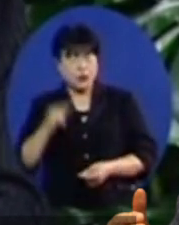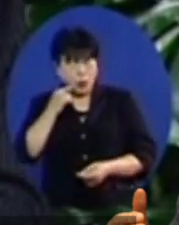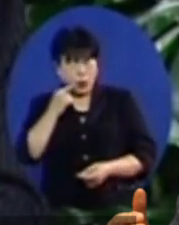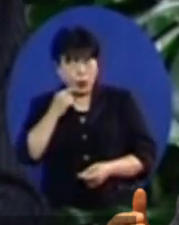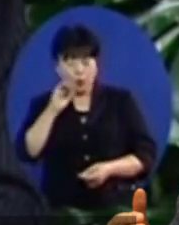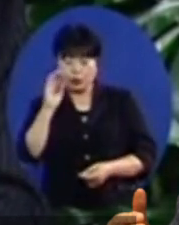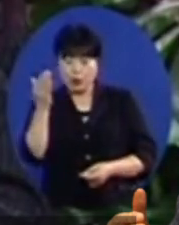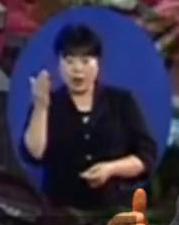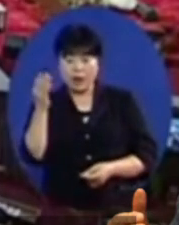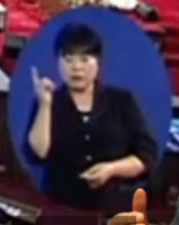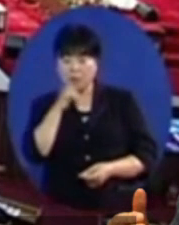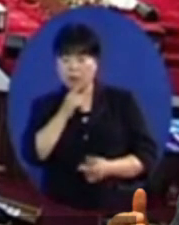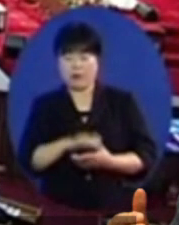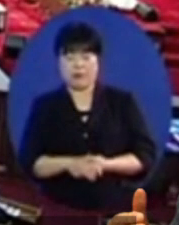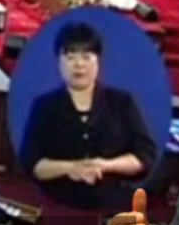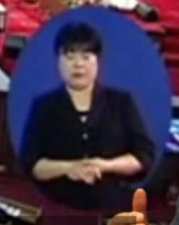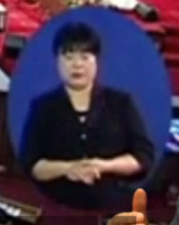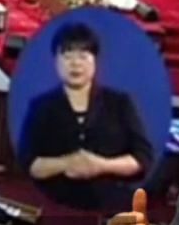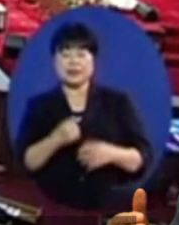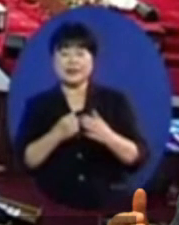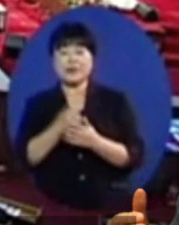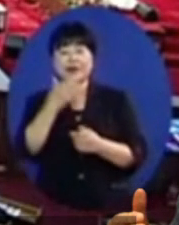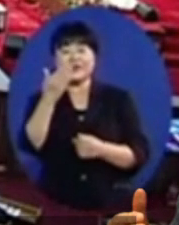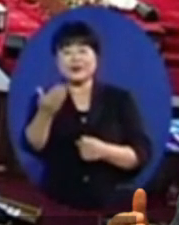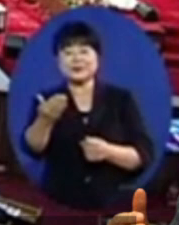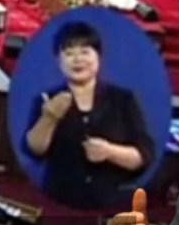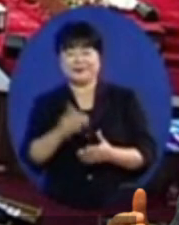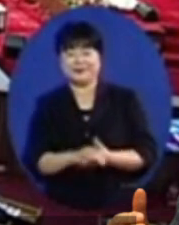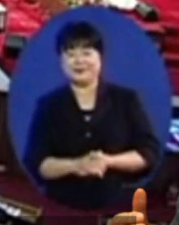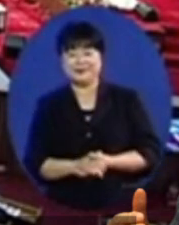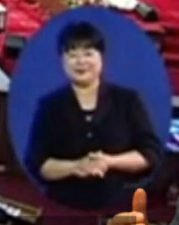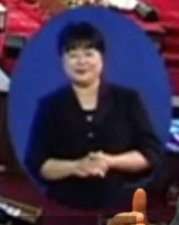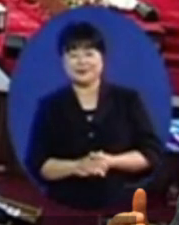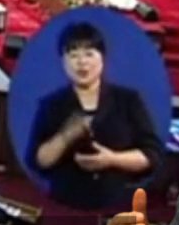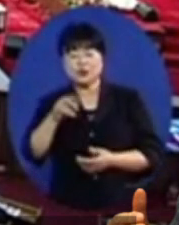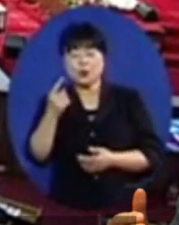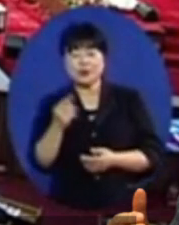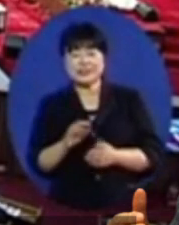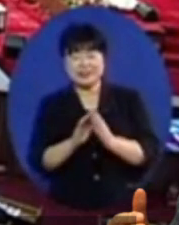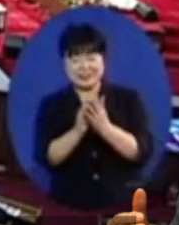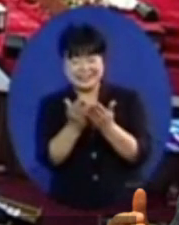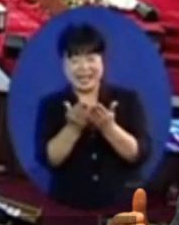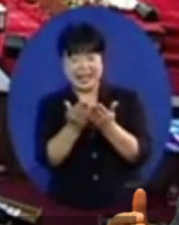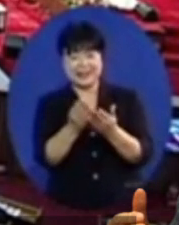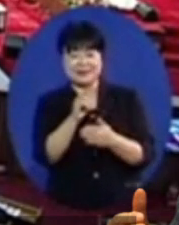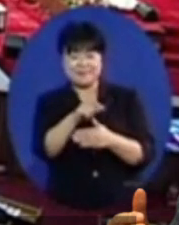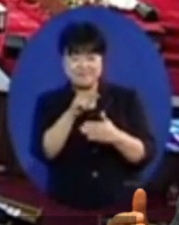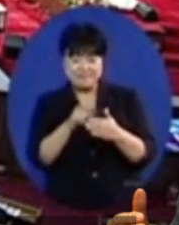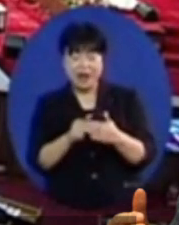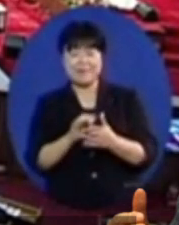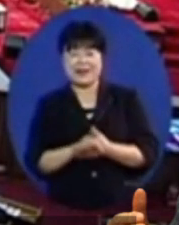것입니다. 그러므로 여러분, 이 조신영 씨의 뜻대로 우리 마음을